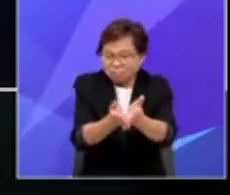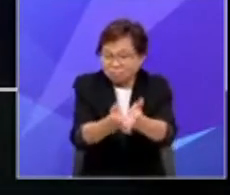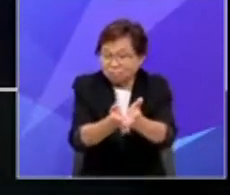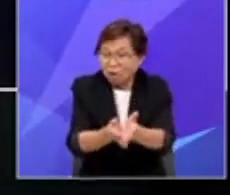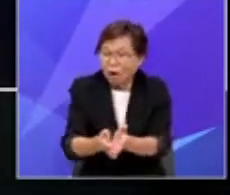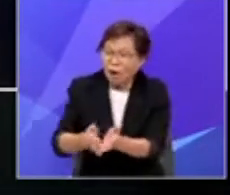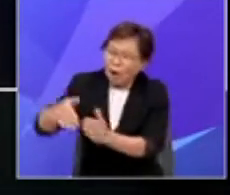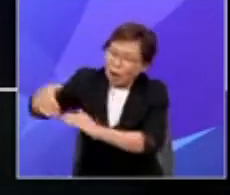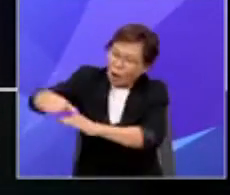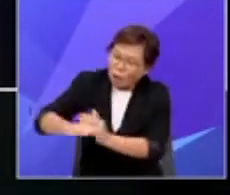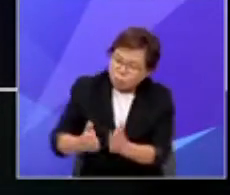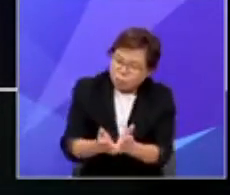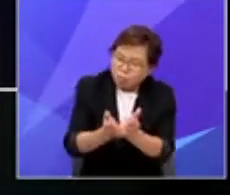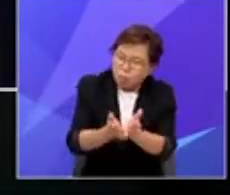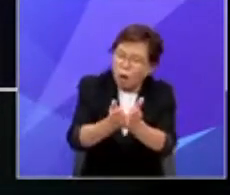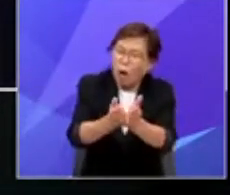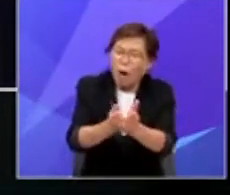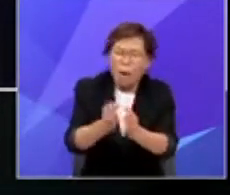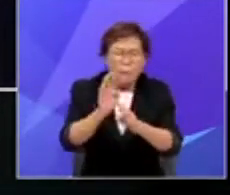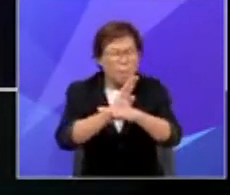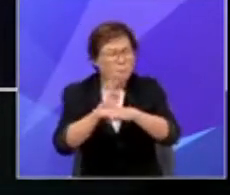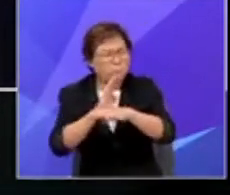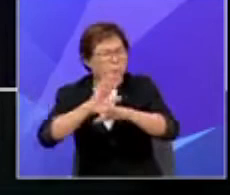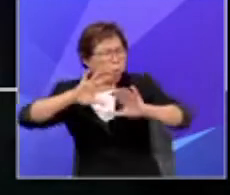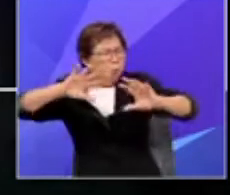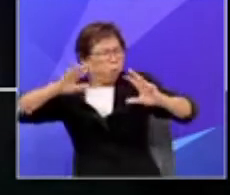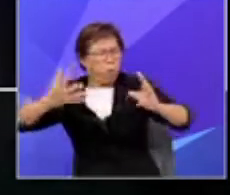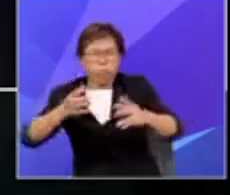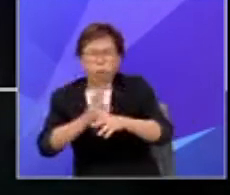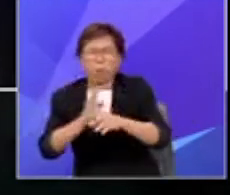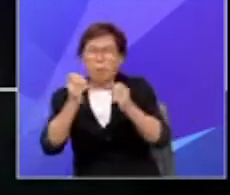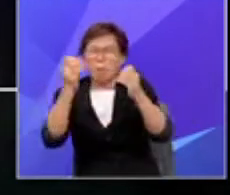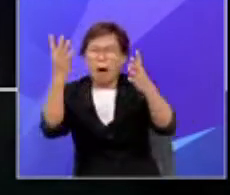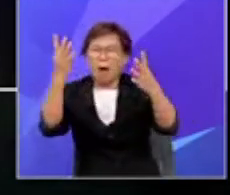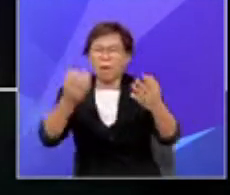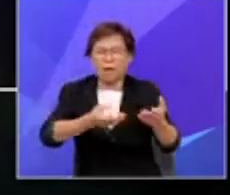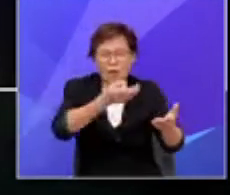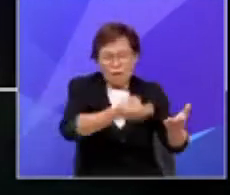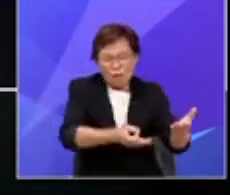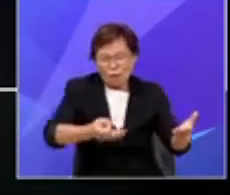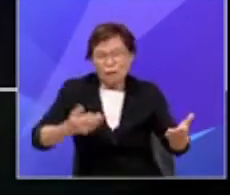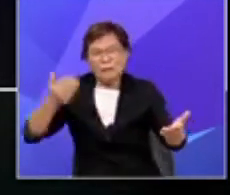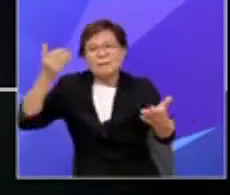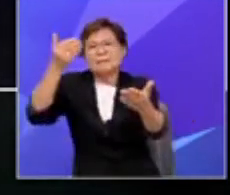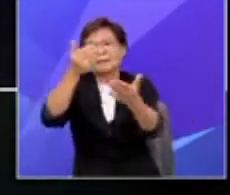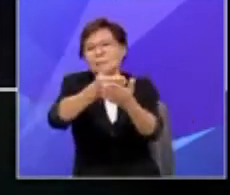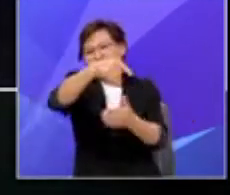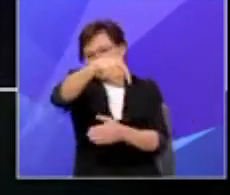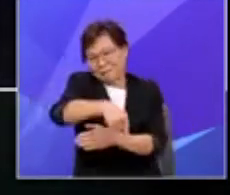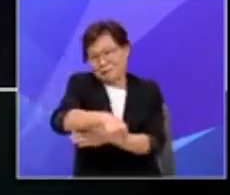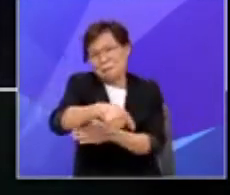perkapalan yang paling heboh di dunia jadi banyak investor yang akan sampai ke sini